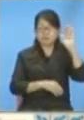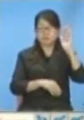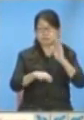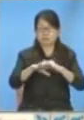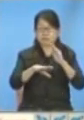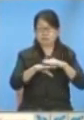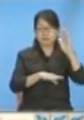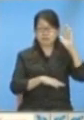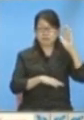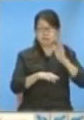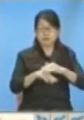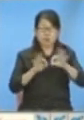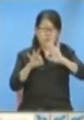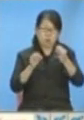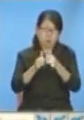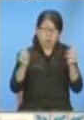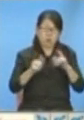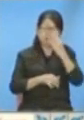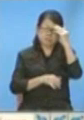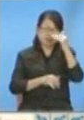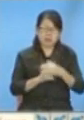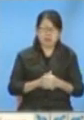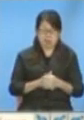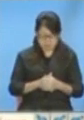ท่านครับจะพูดยาวไปเรื่อย